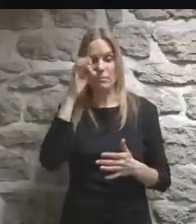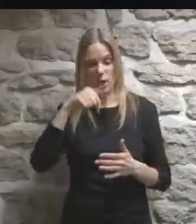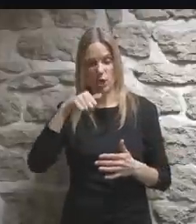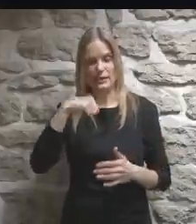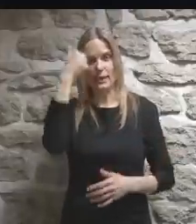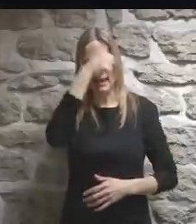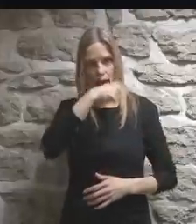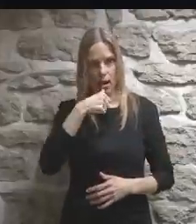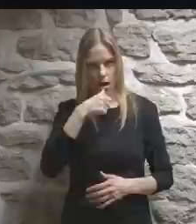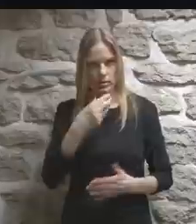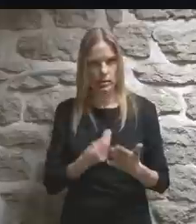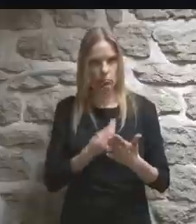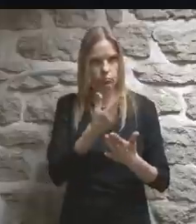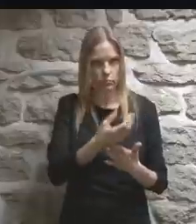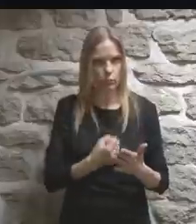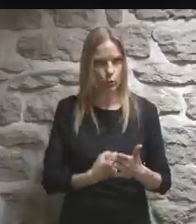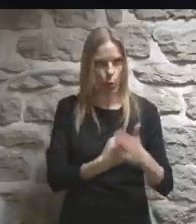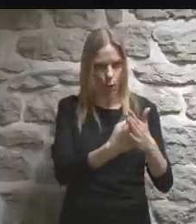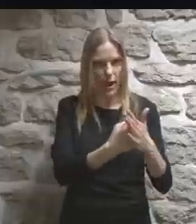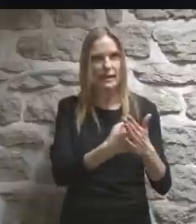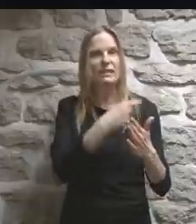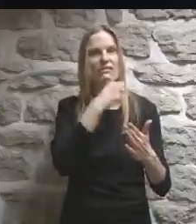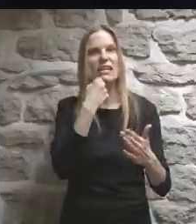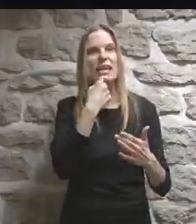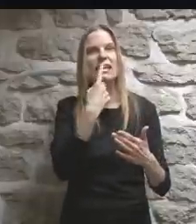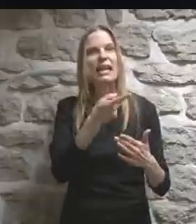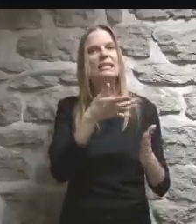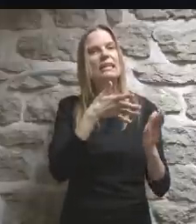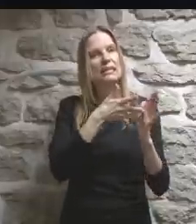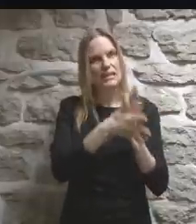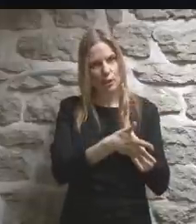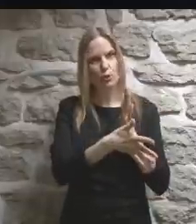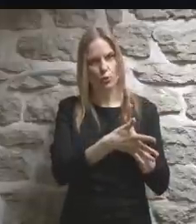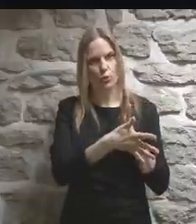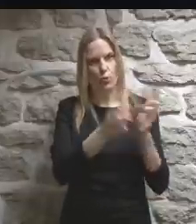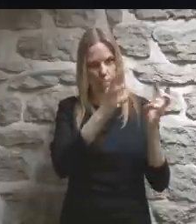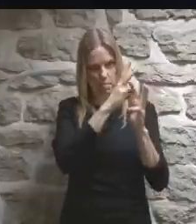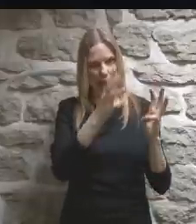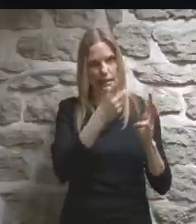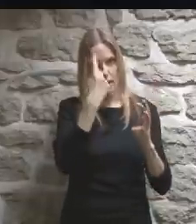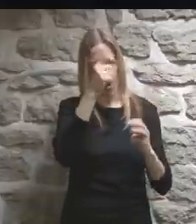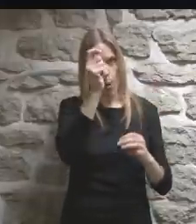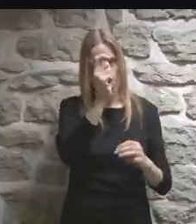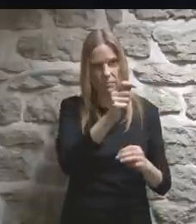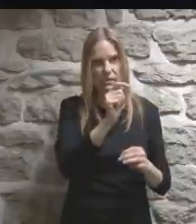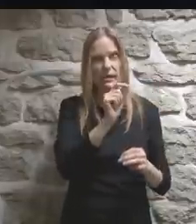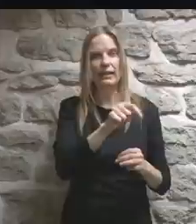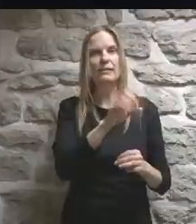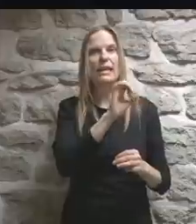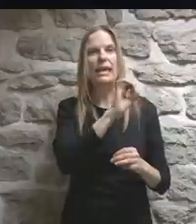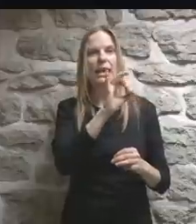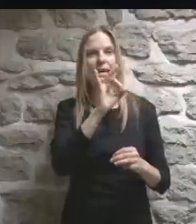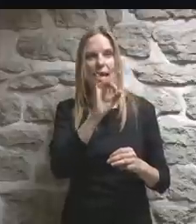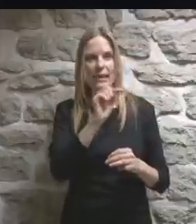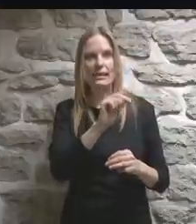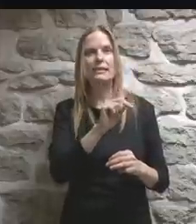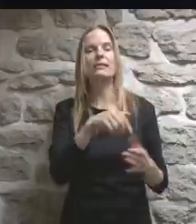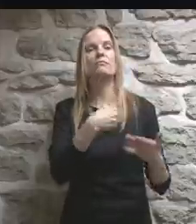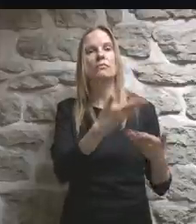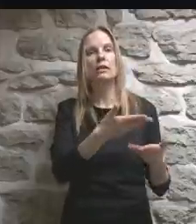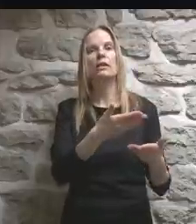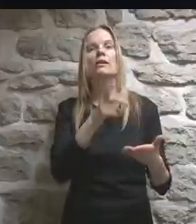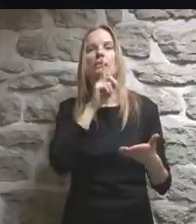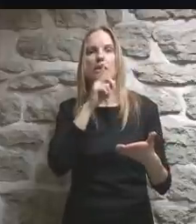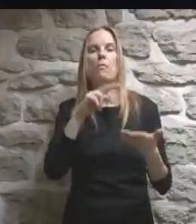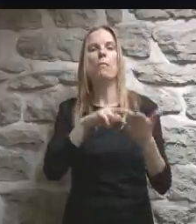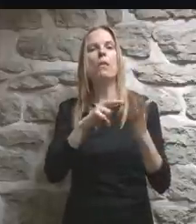aasta osas venekeelse sisu loomiseks rahvusringhäälingu juures on meie plaan ka järgmise